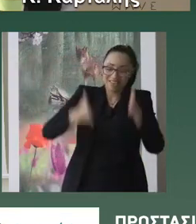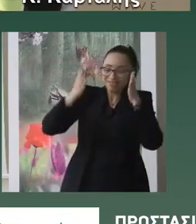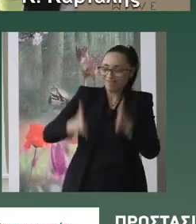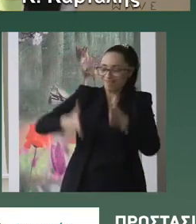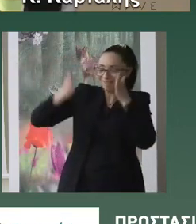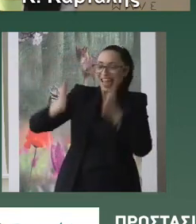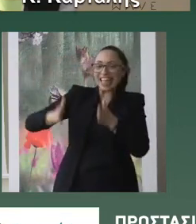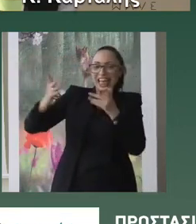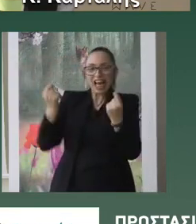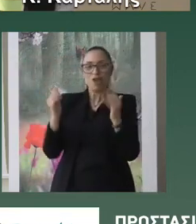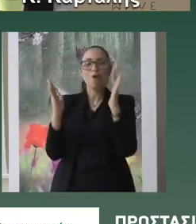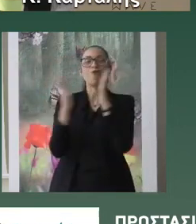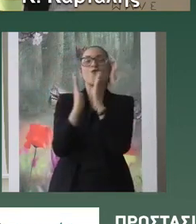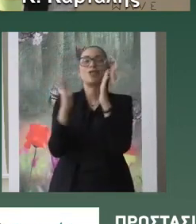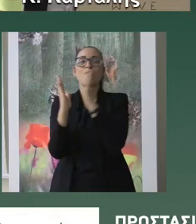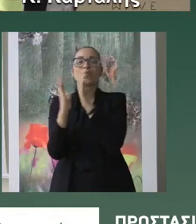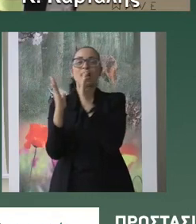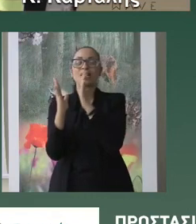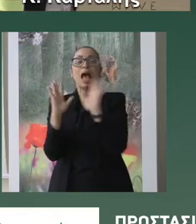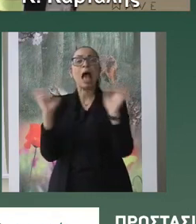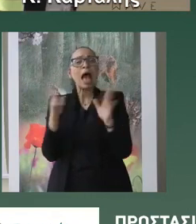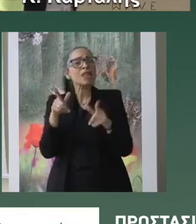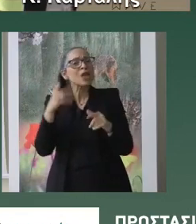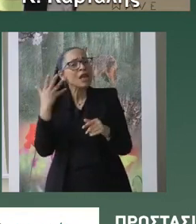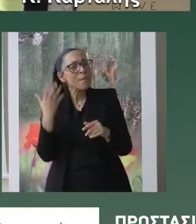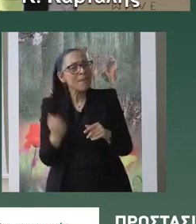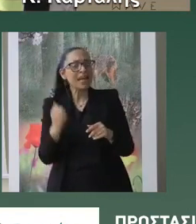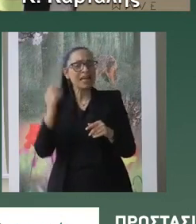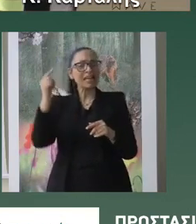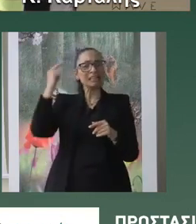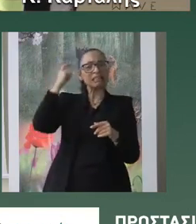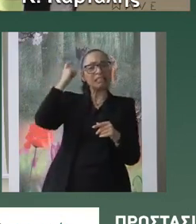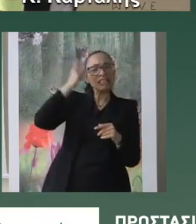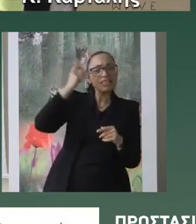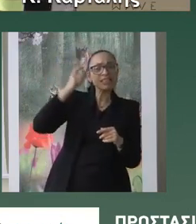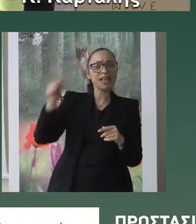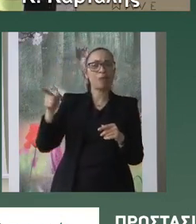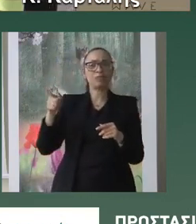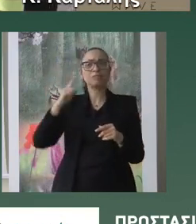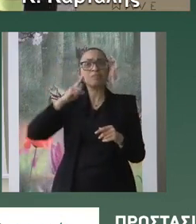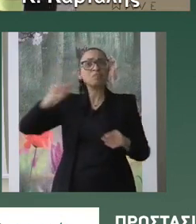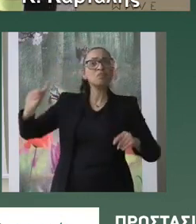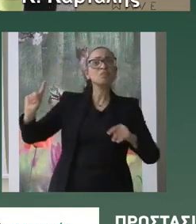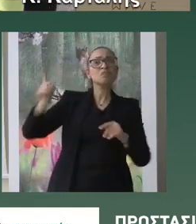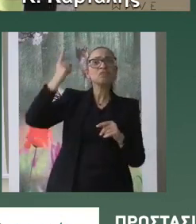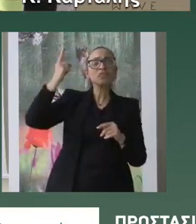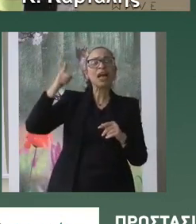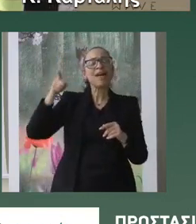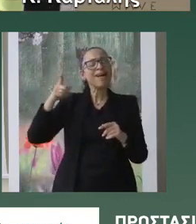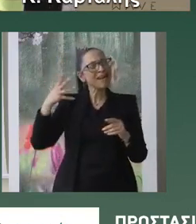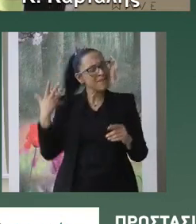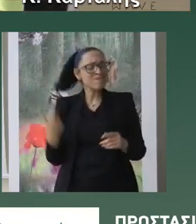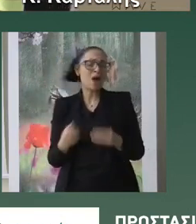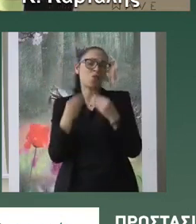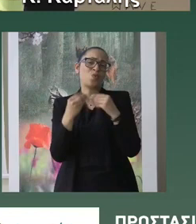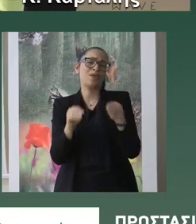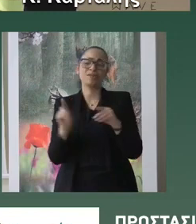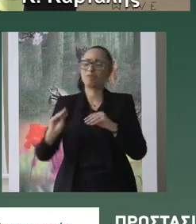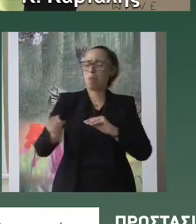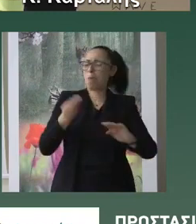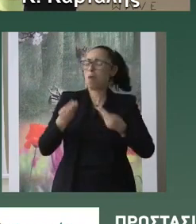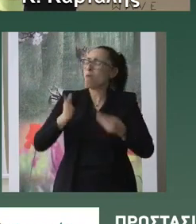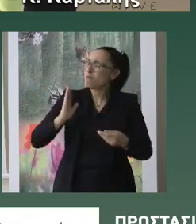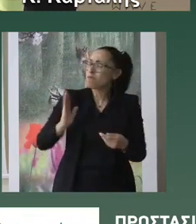κολλημένα, αλλά θέλω να πω ότι όταν υπάρχει η σκέψη και η καινοτομία, οι λύσεις προκύπτουν. Και αυτό που έχει την εντυπωσιακή σημασία είναι ότι